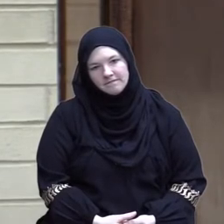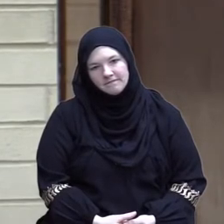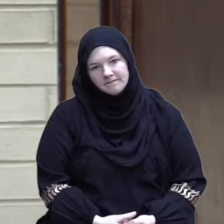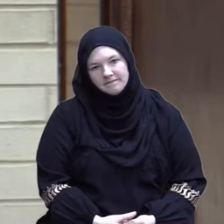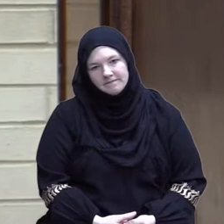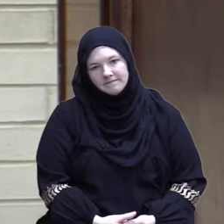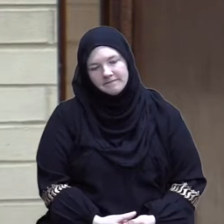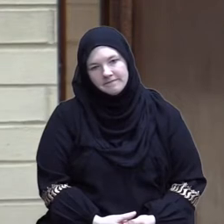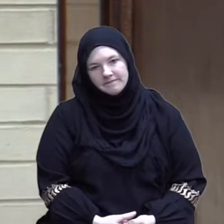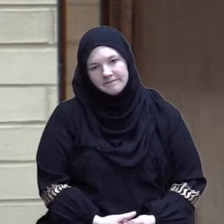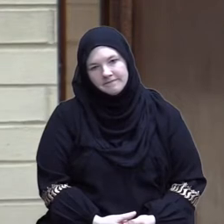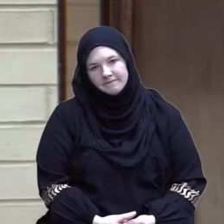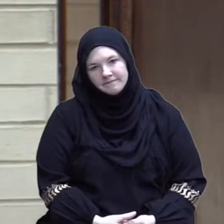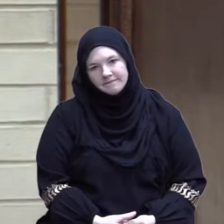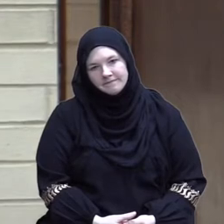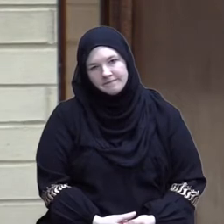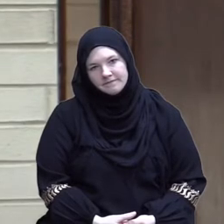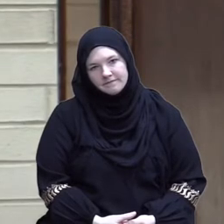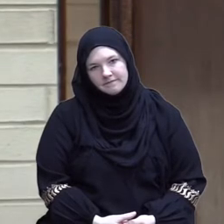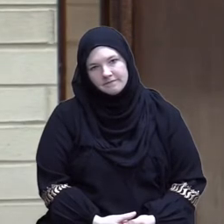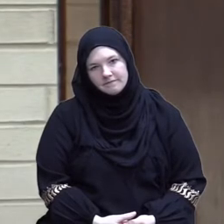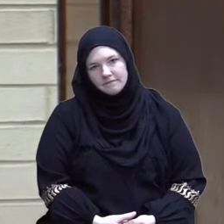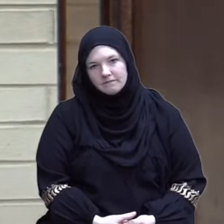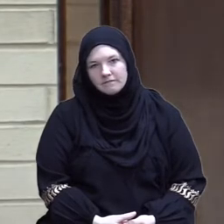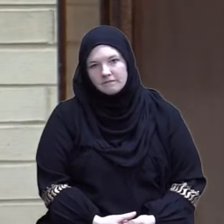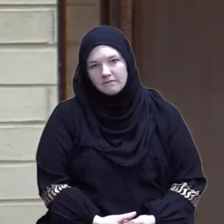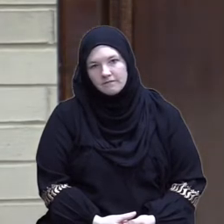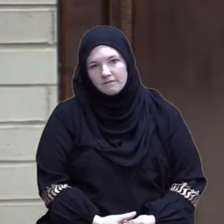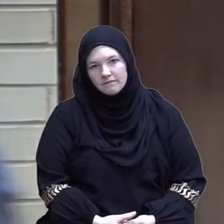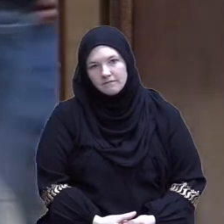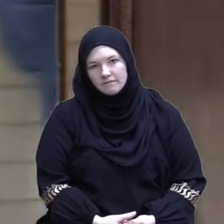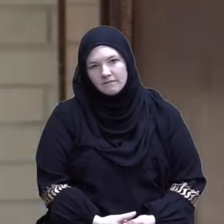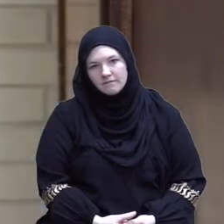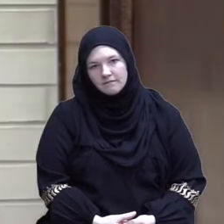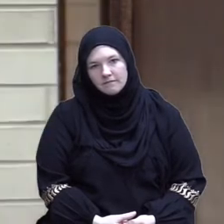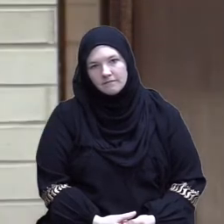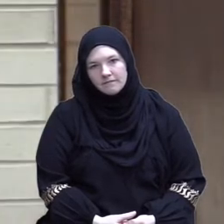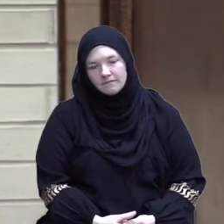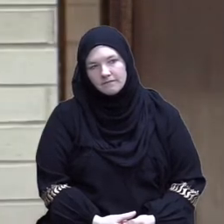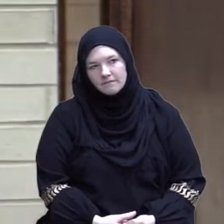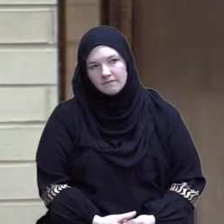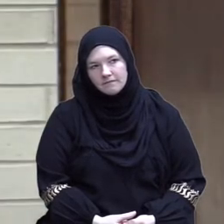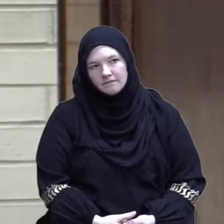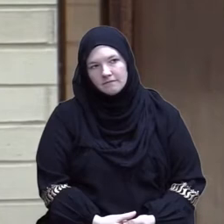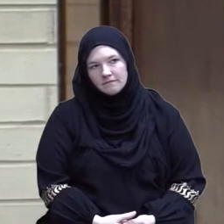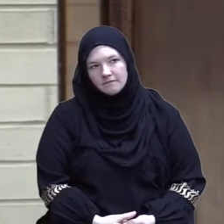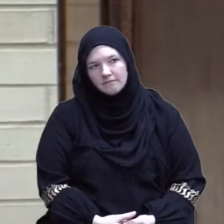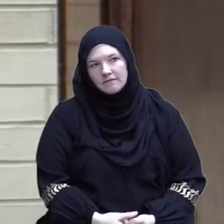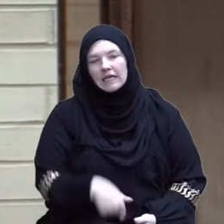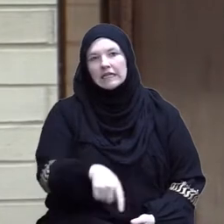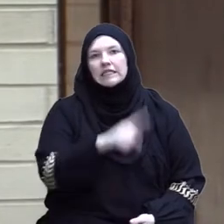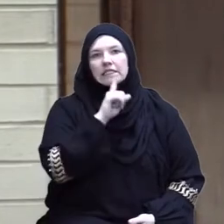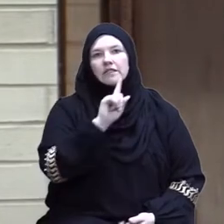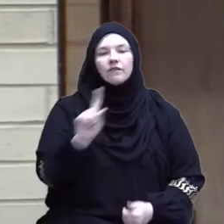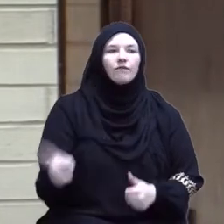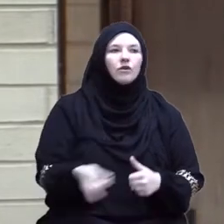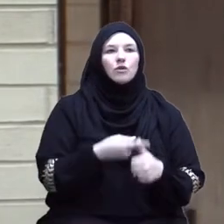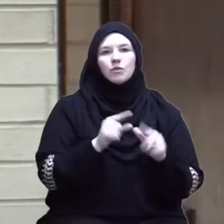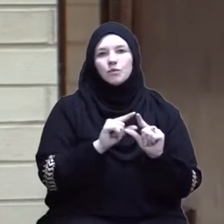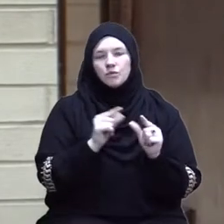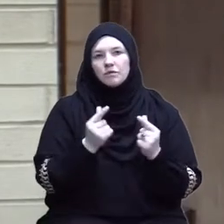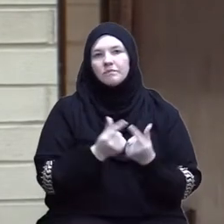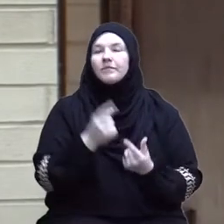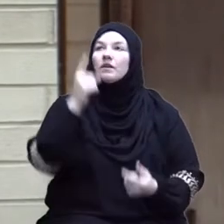أولئك على هدى من ربهم وأولئك هم المفلحون. This is the first group. And